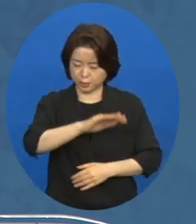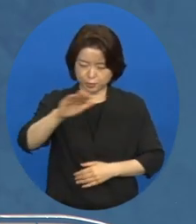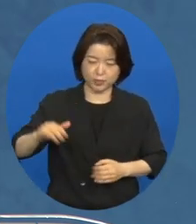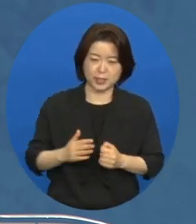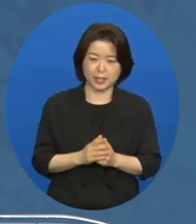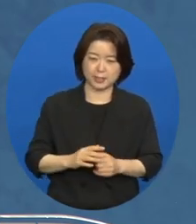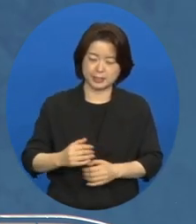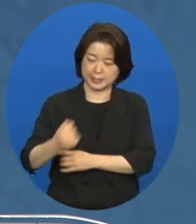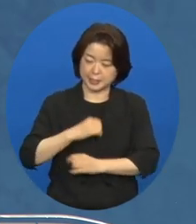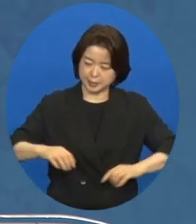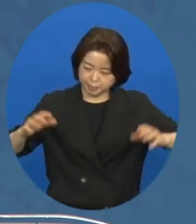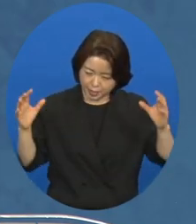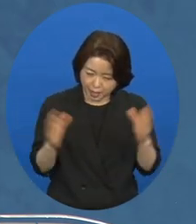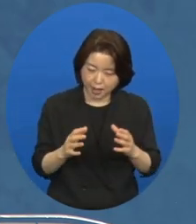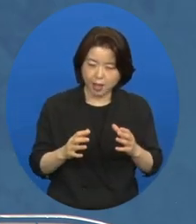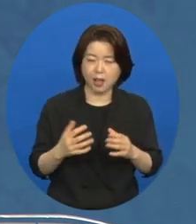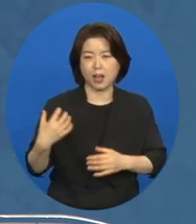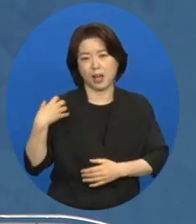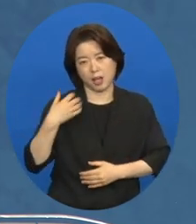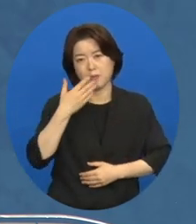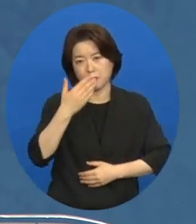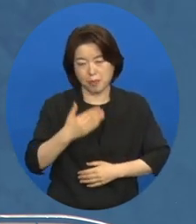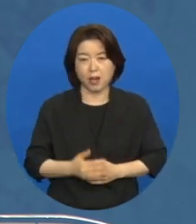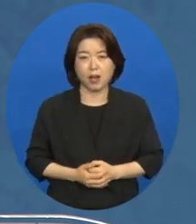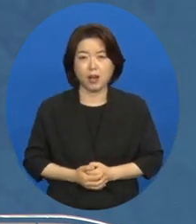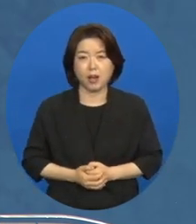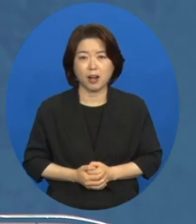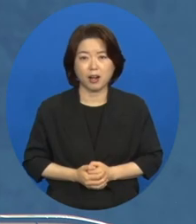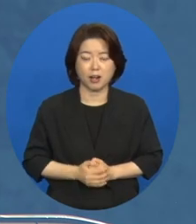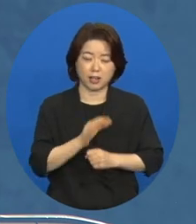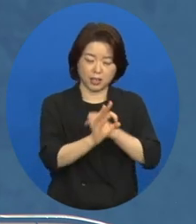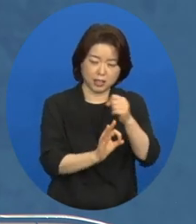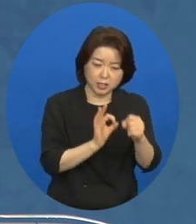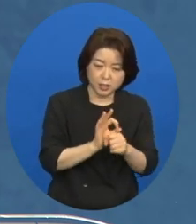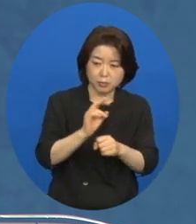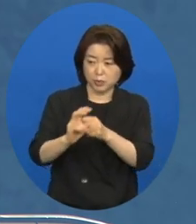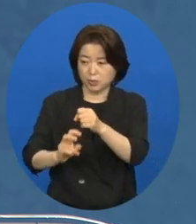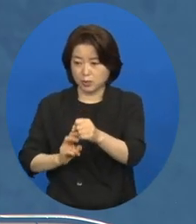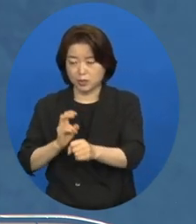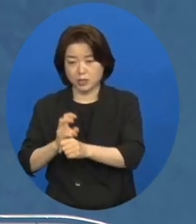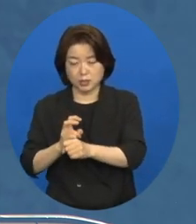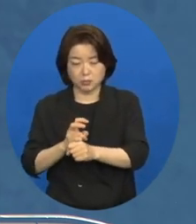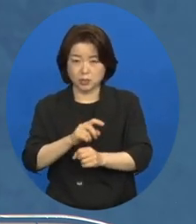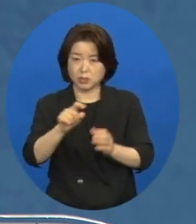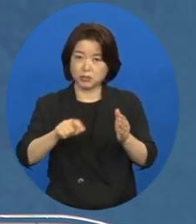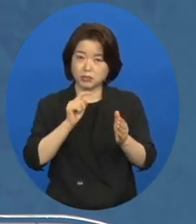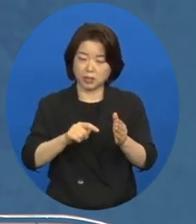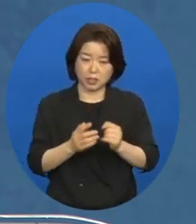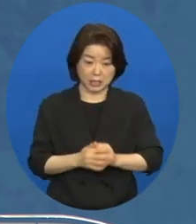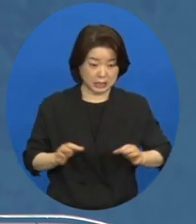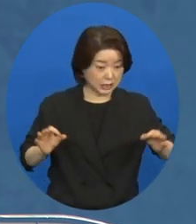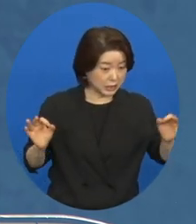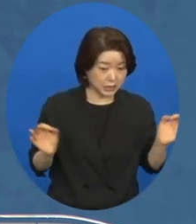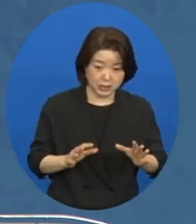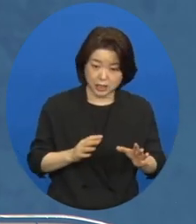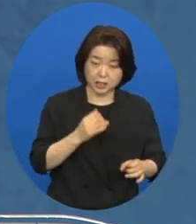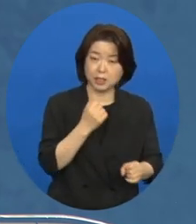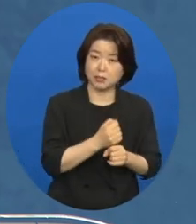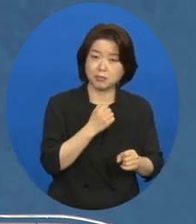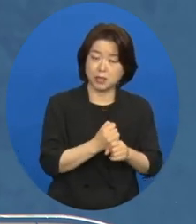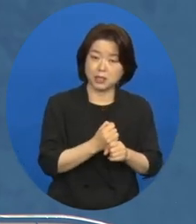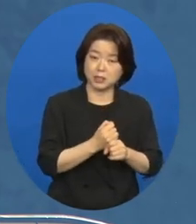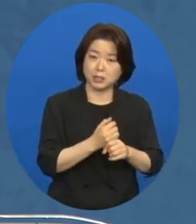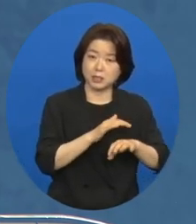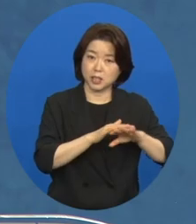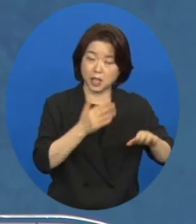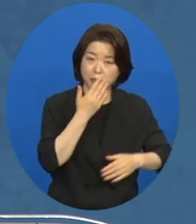힘을 모아야 감당할 수 있는 일이고, 뭐 10년, 20년 안에, 그렇게 짧은 기간 안에 해결할 수